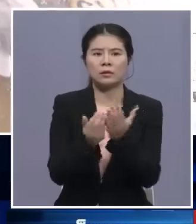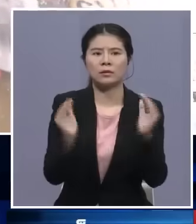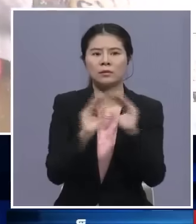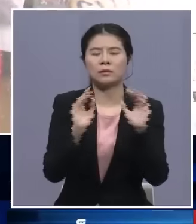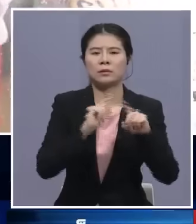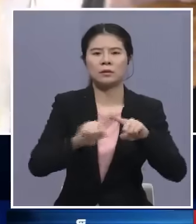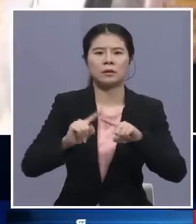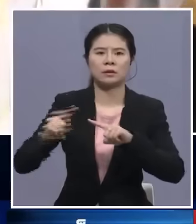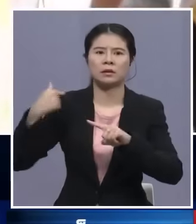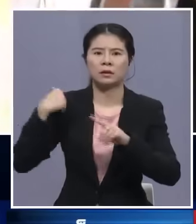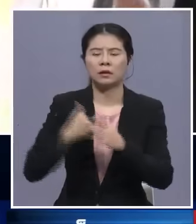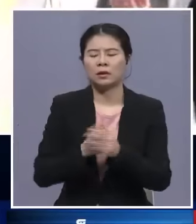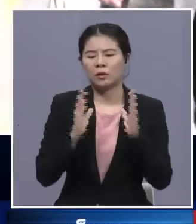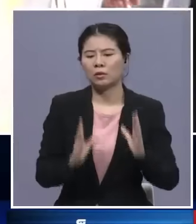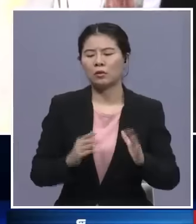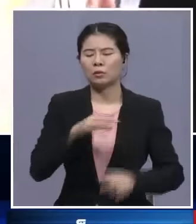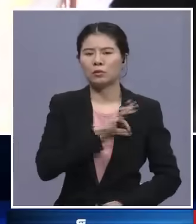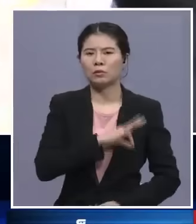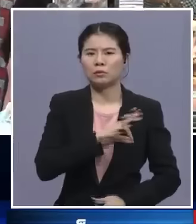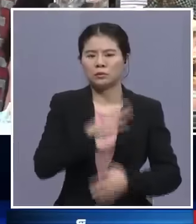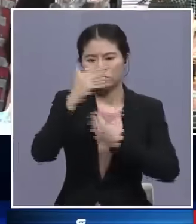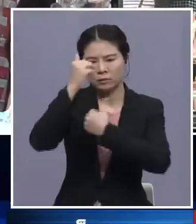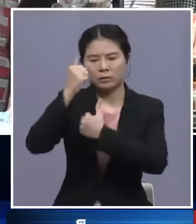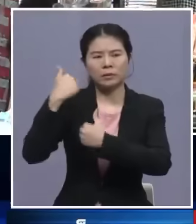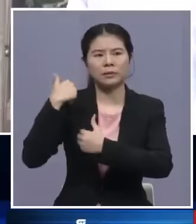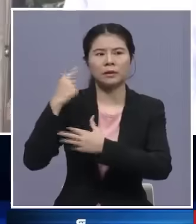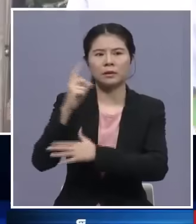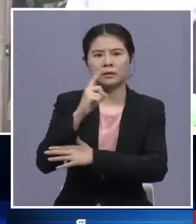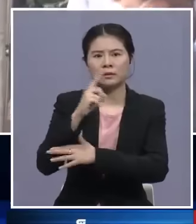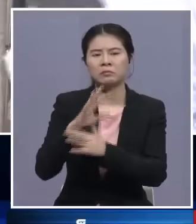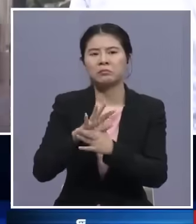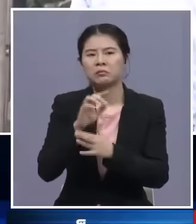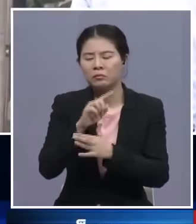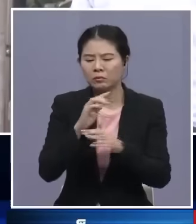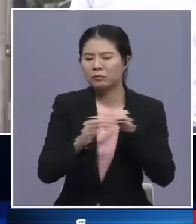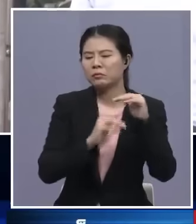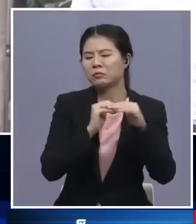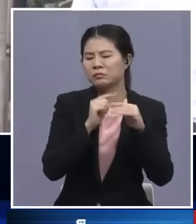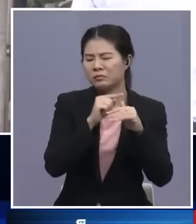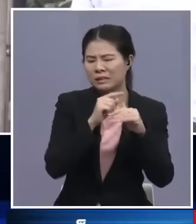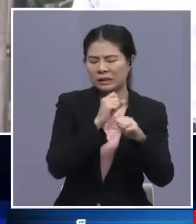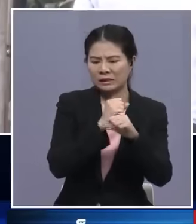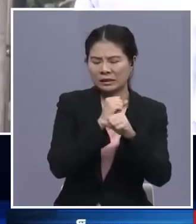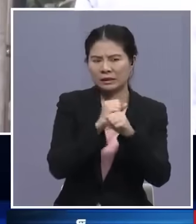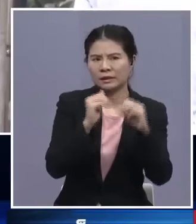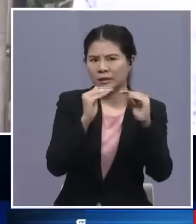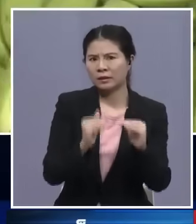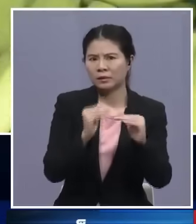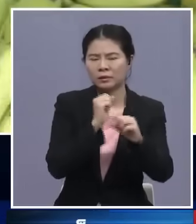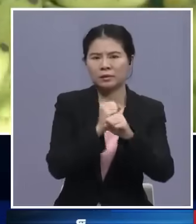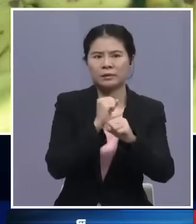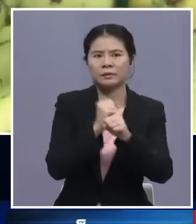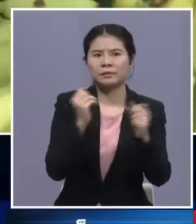เป็นสิ่งที่น่าสนใจมากขึ้นเรื่อยๆว่าตัวเลขที่พูดมาจะเกิดการก่อหนี้ครัวเรือนลดน้อยลงได้อย่าง